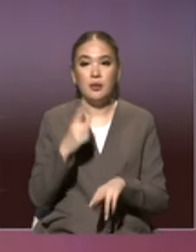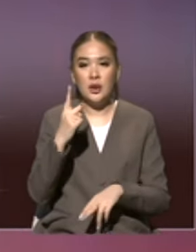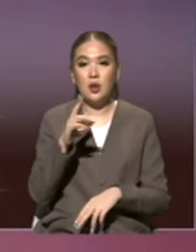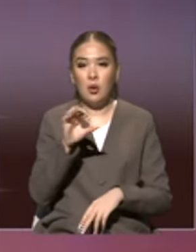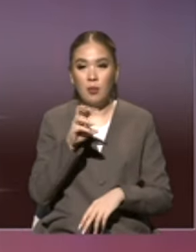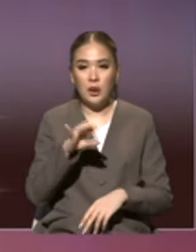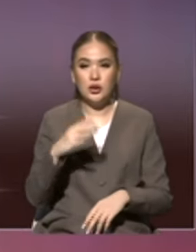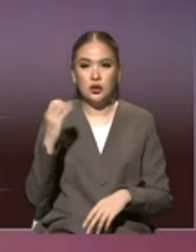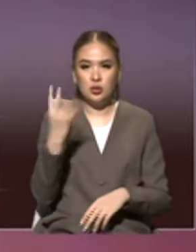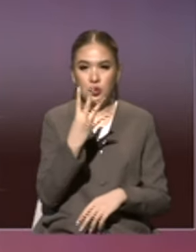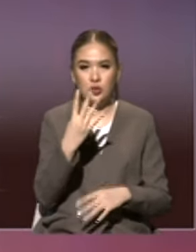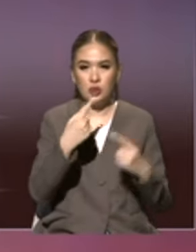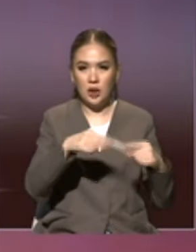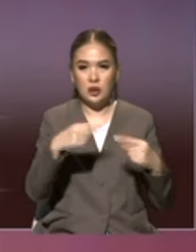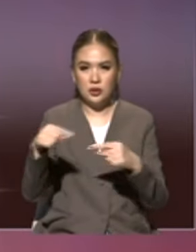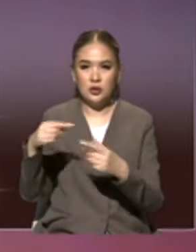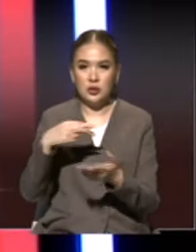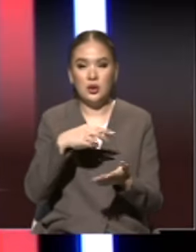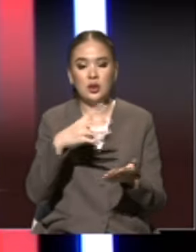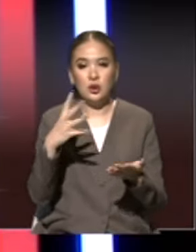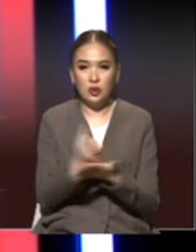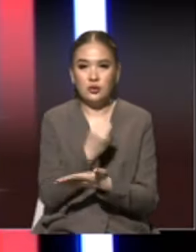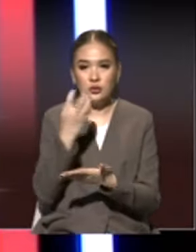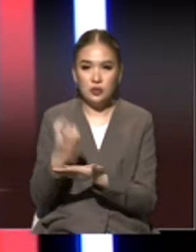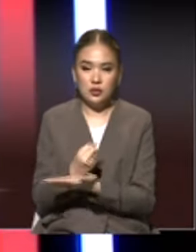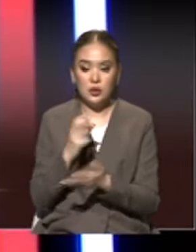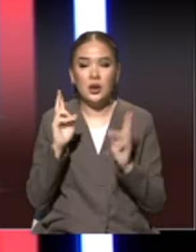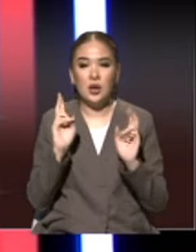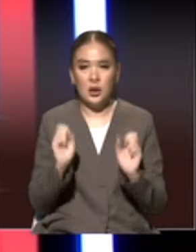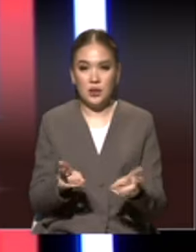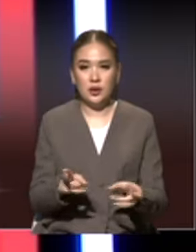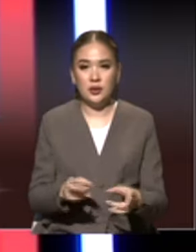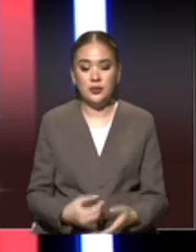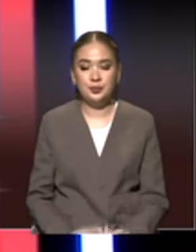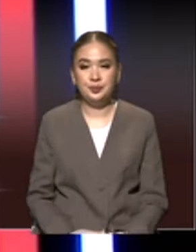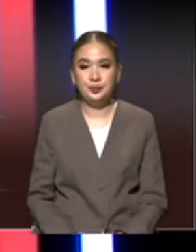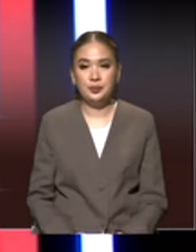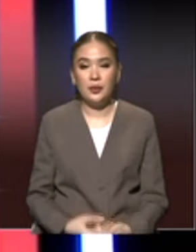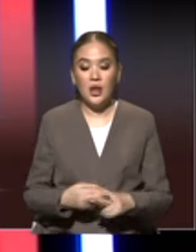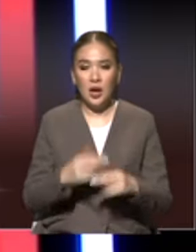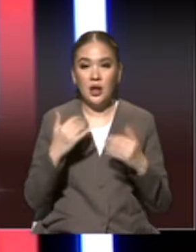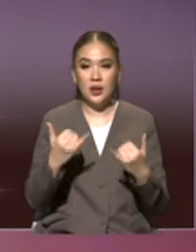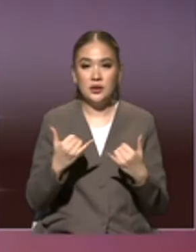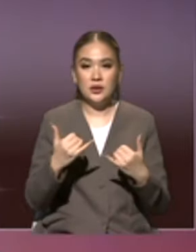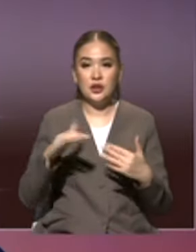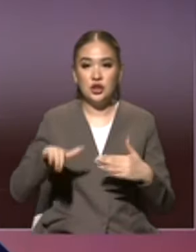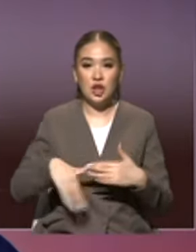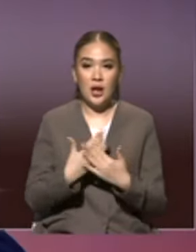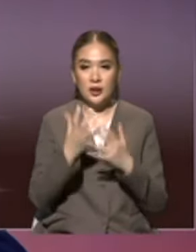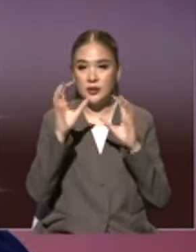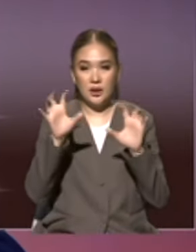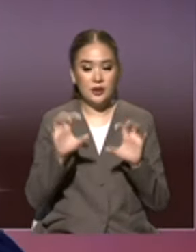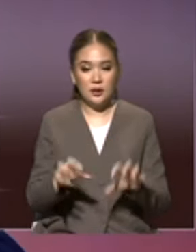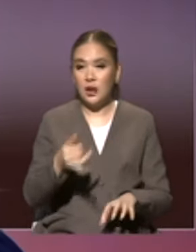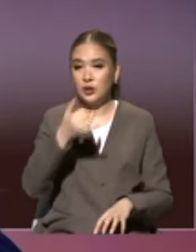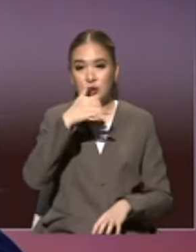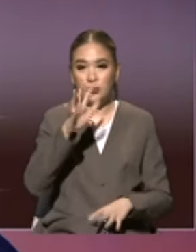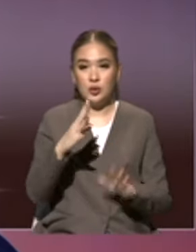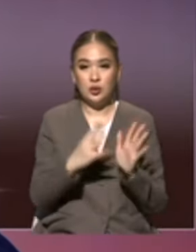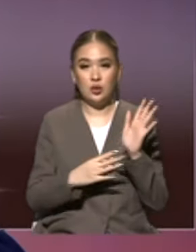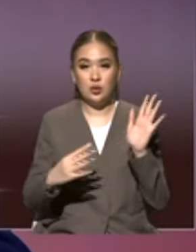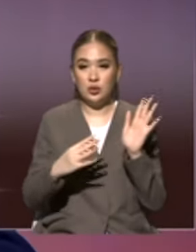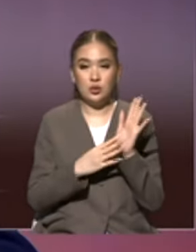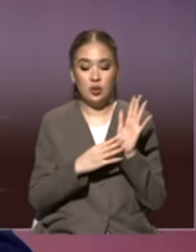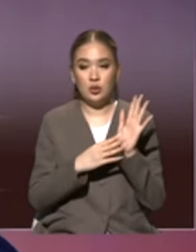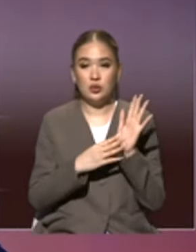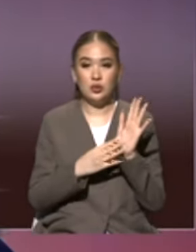түрлі тендерді ұтып алады, 99 мысалға конкурсты. Қазір жаңа заңның көлемінде ол мүмкін емес. 99 жыл ұтып